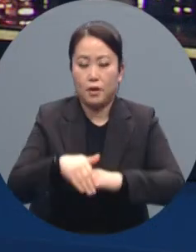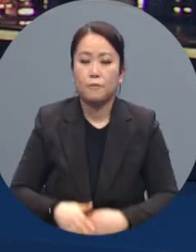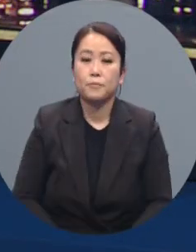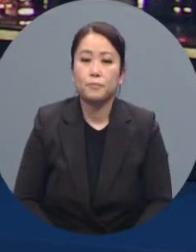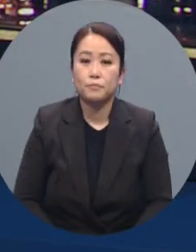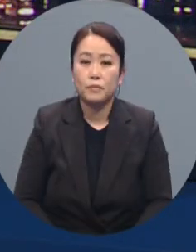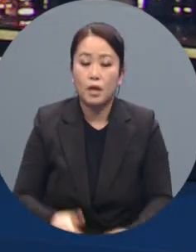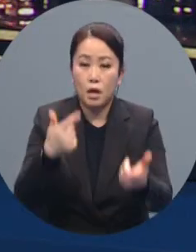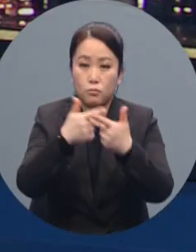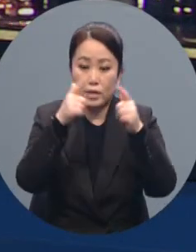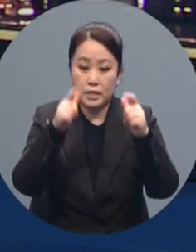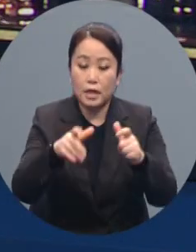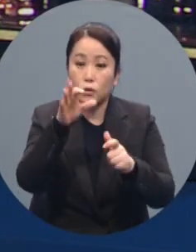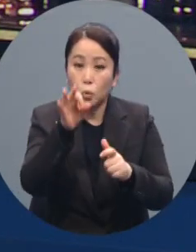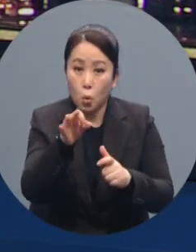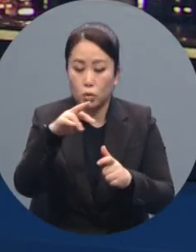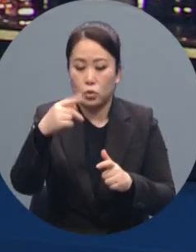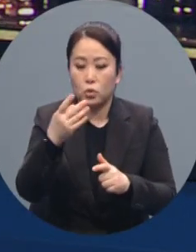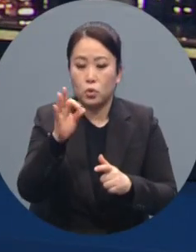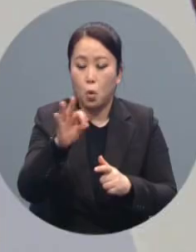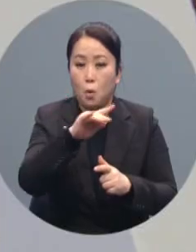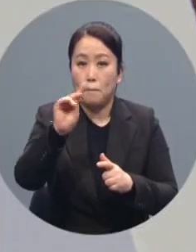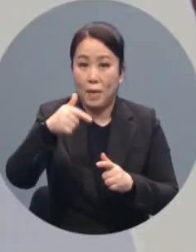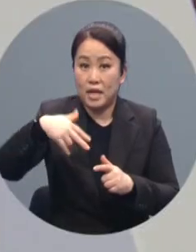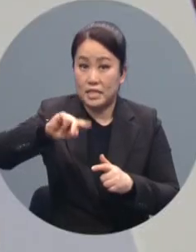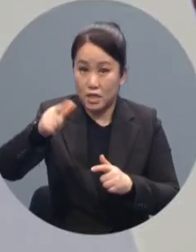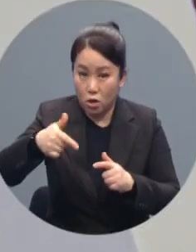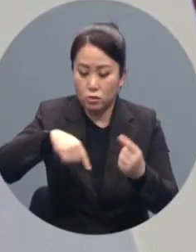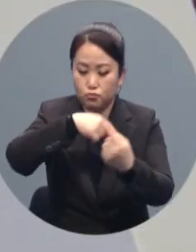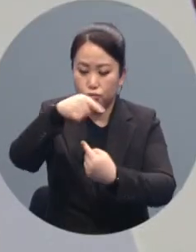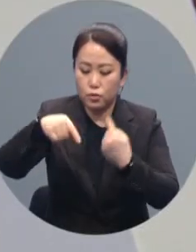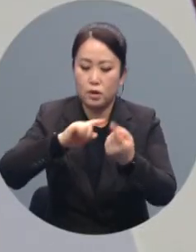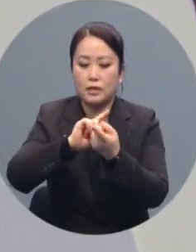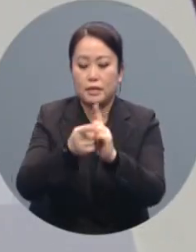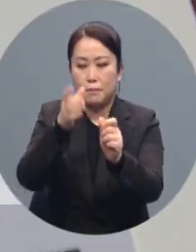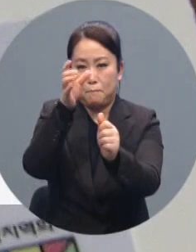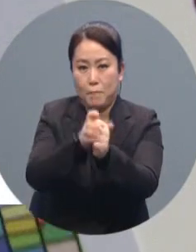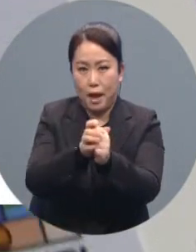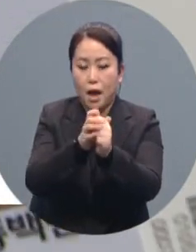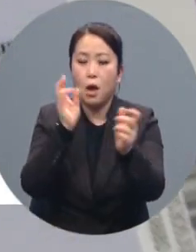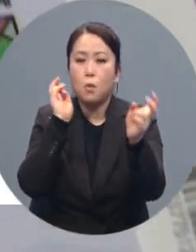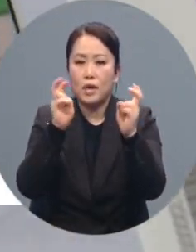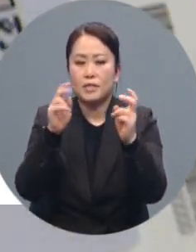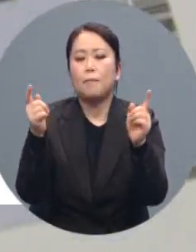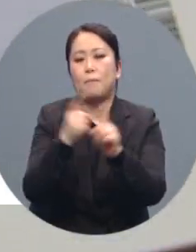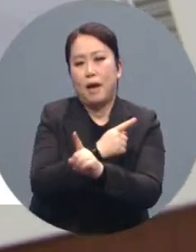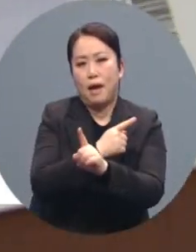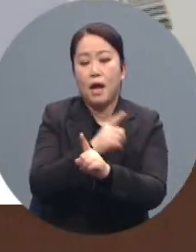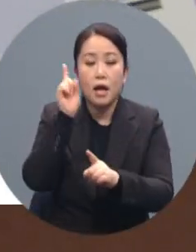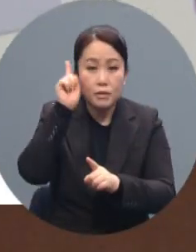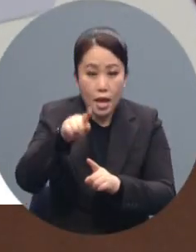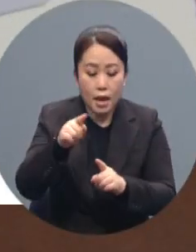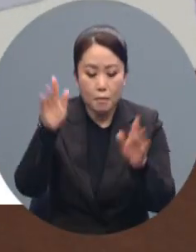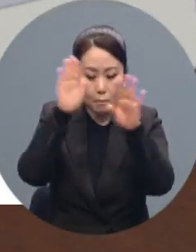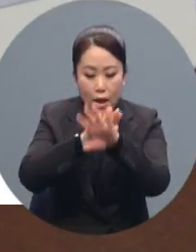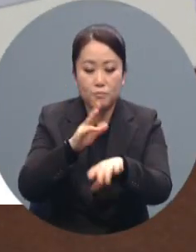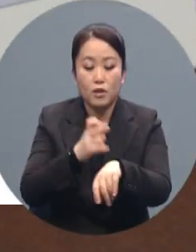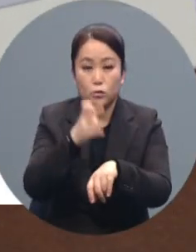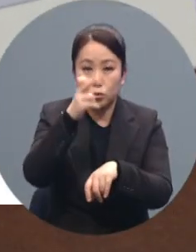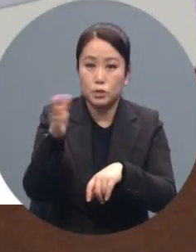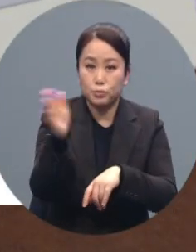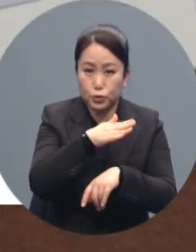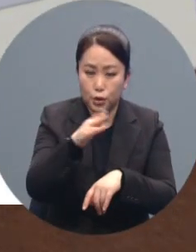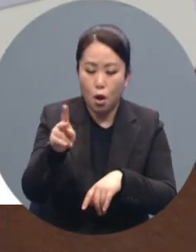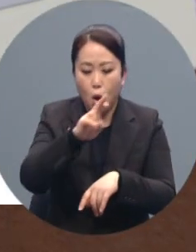부자네 지역화폐 인동 백전 이운형 대행사 변경에 따라 매일 0시에 부터 오후 2시까지 14시간 동안